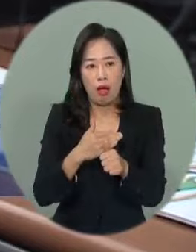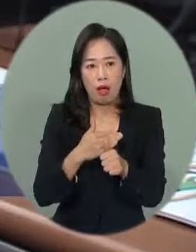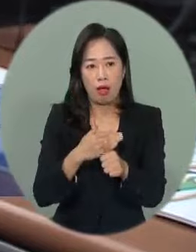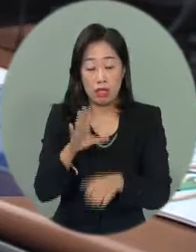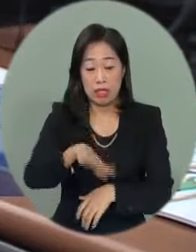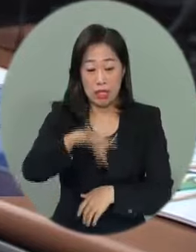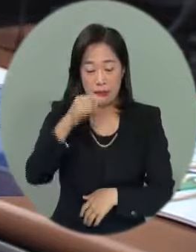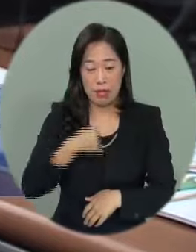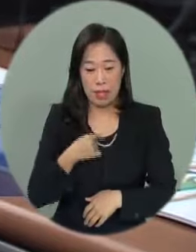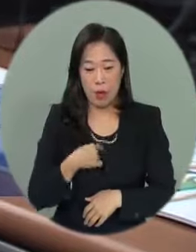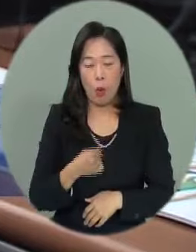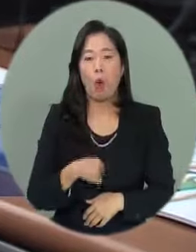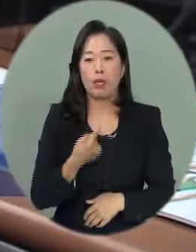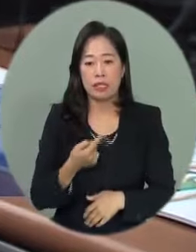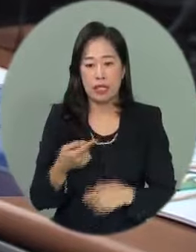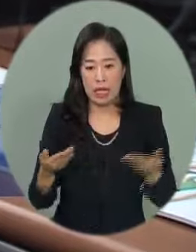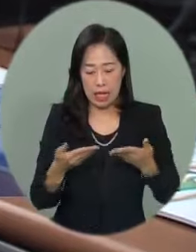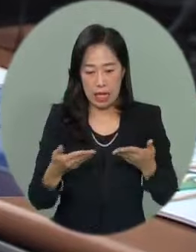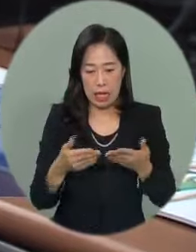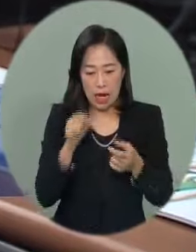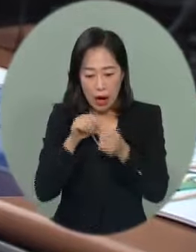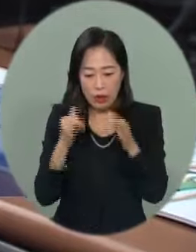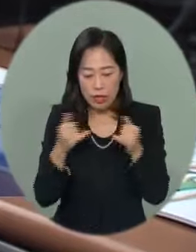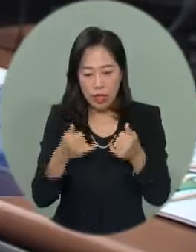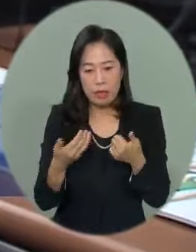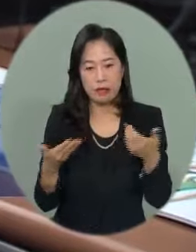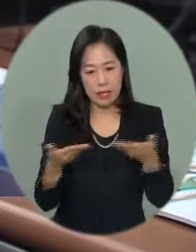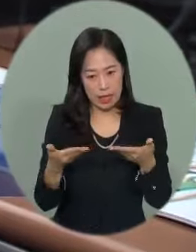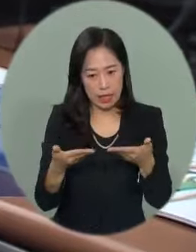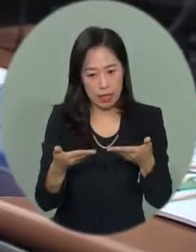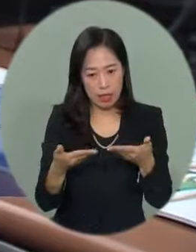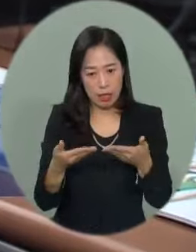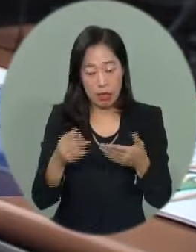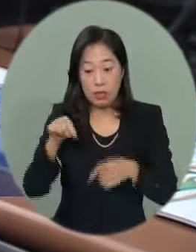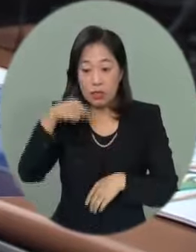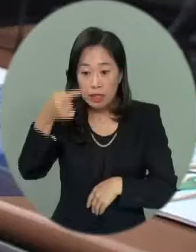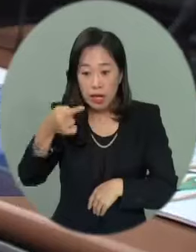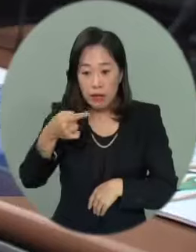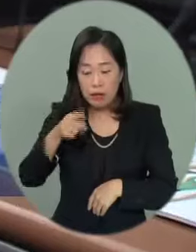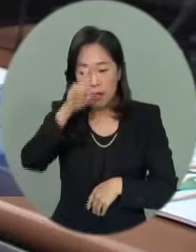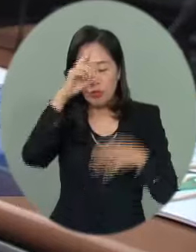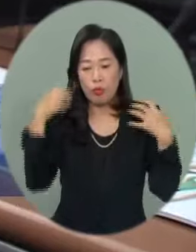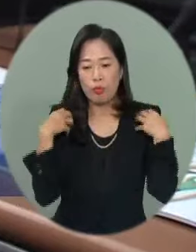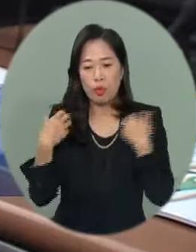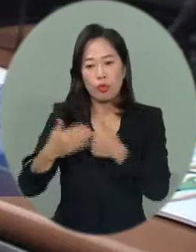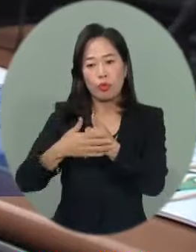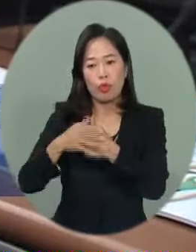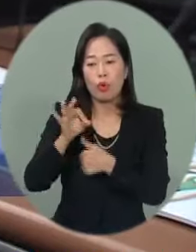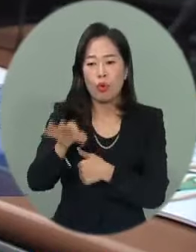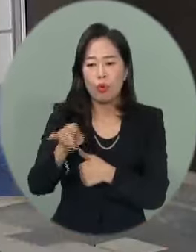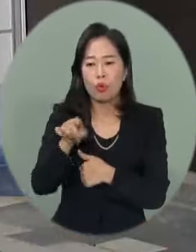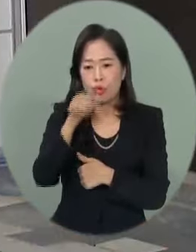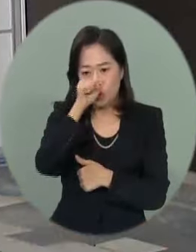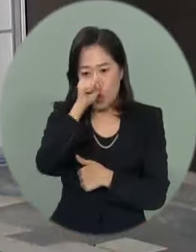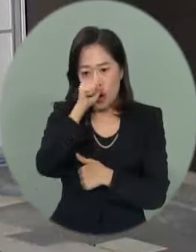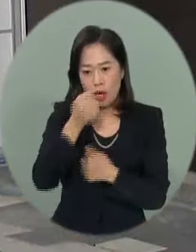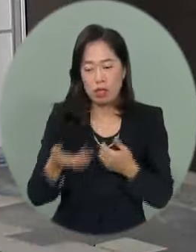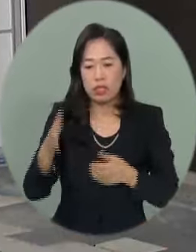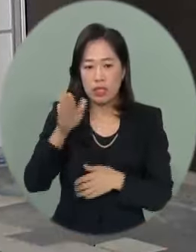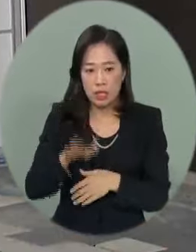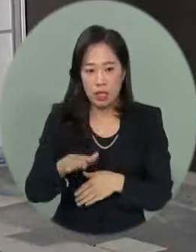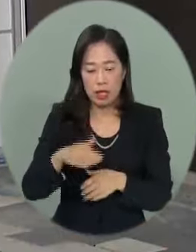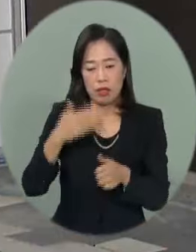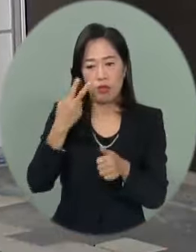하다가 지인들 데려가 하다가 정말 이제 국가 지원해주니까 참 좋다 했는데 두 명을 끊어본다?